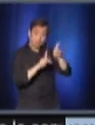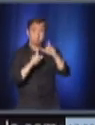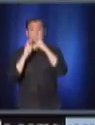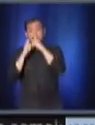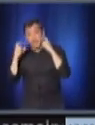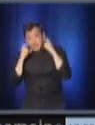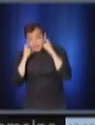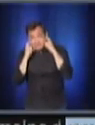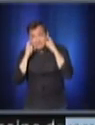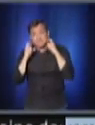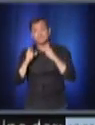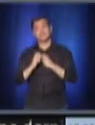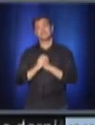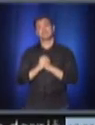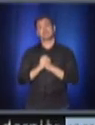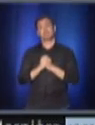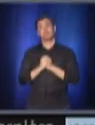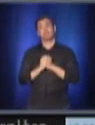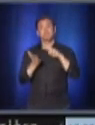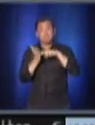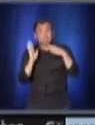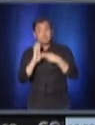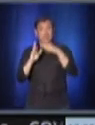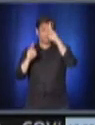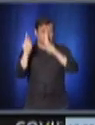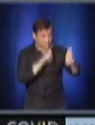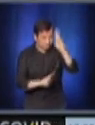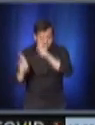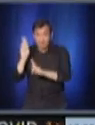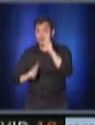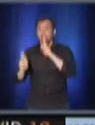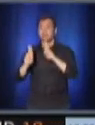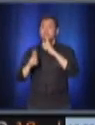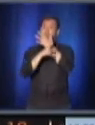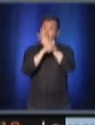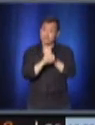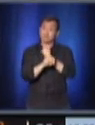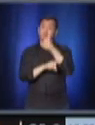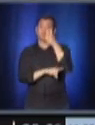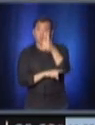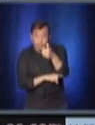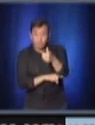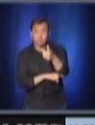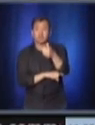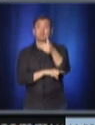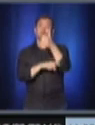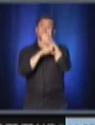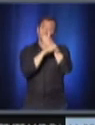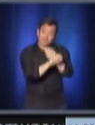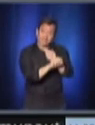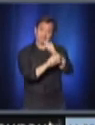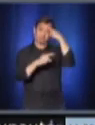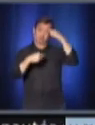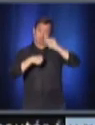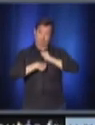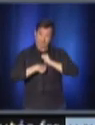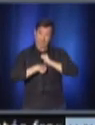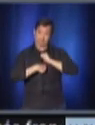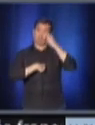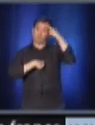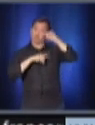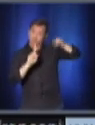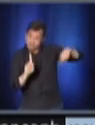masque, c'est une façon de dire aux autres, « Il y a un virus dans l'air. Je vous protège et je me protège. »